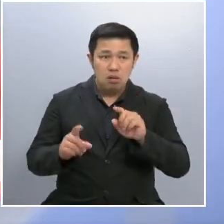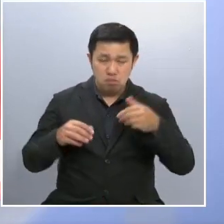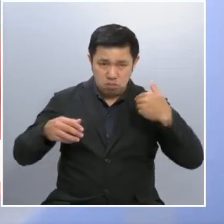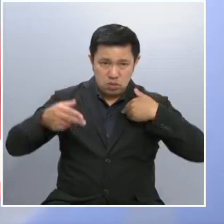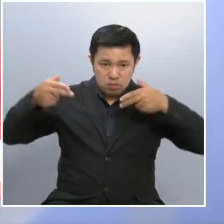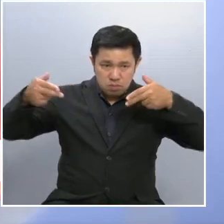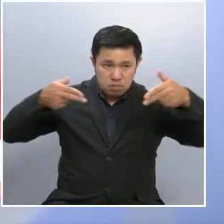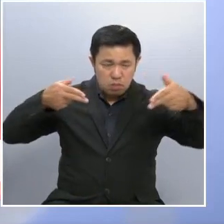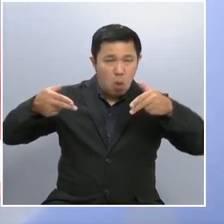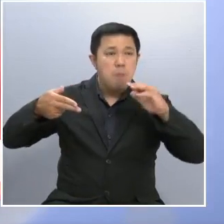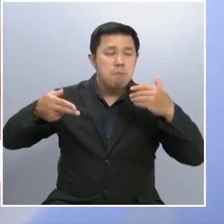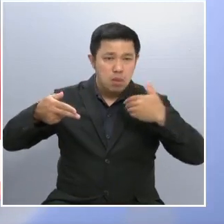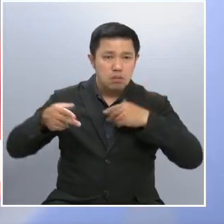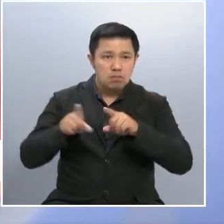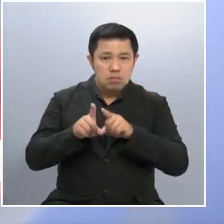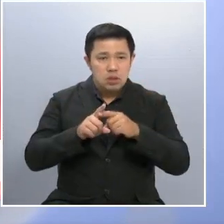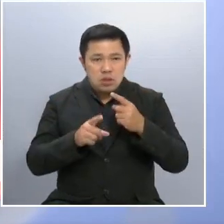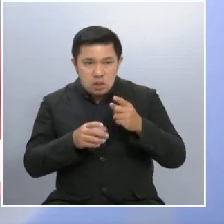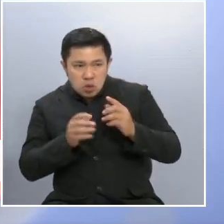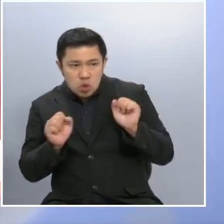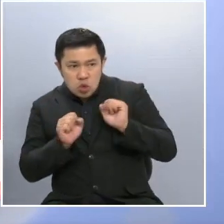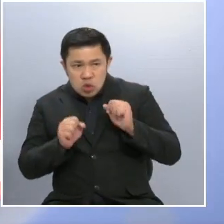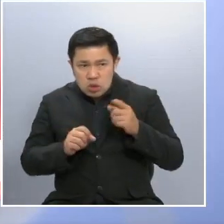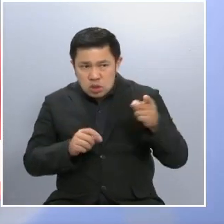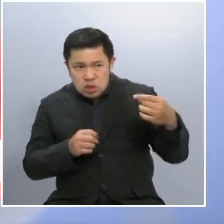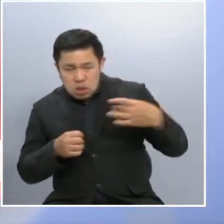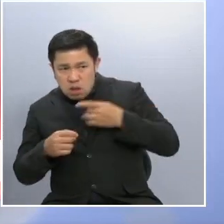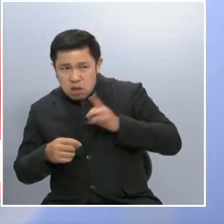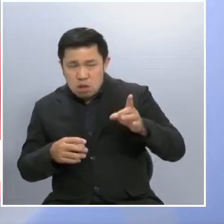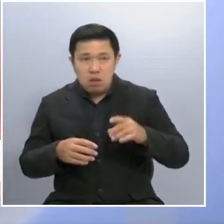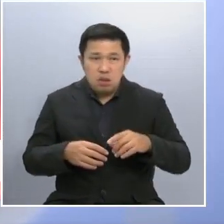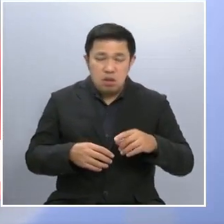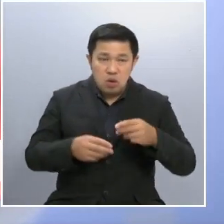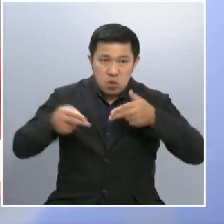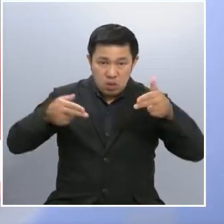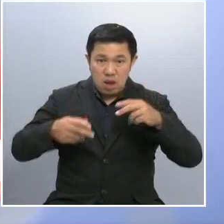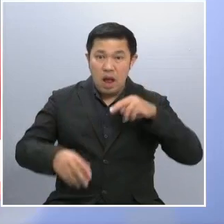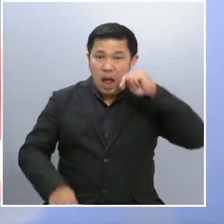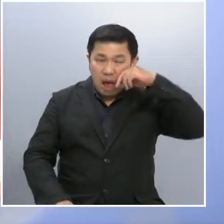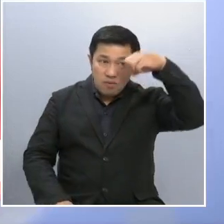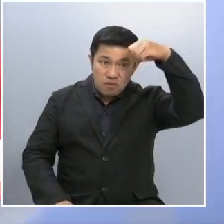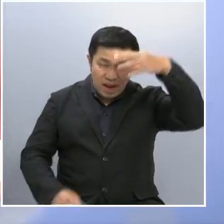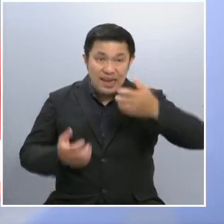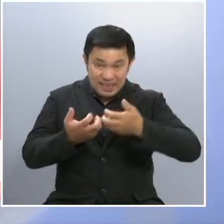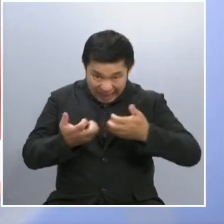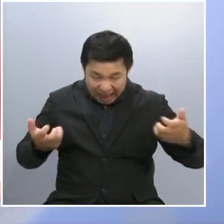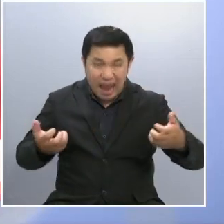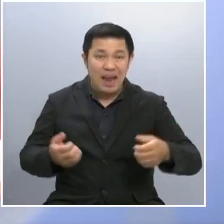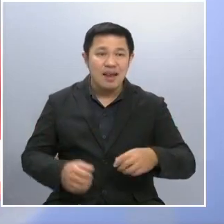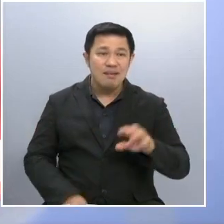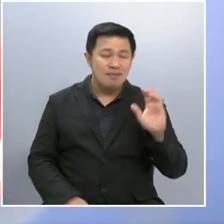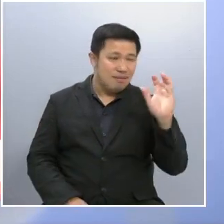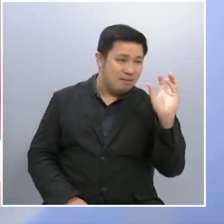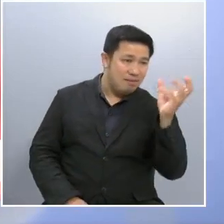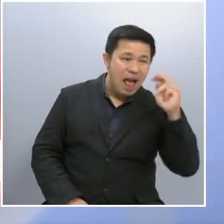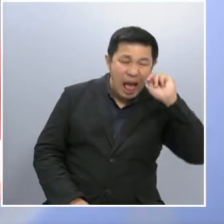อยู่กันหวาดระแวงเป็นสิบตัวแล้วน้ำไฟยังแยกเลยบ้านหลังเดียวมิเตอร์ไฟมิเต